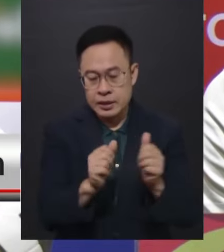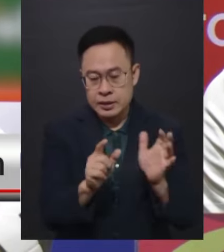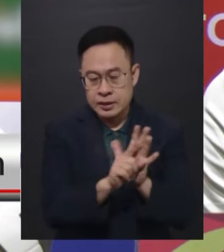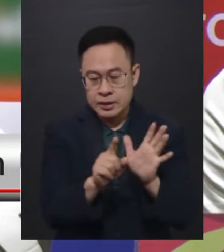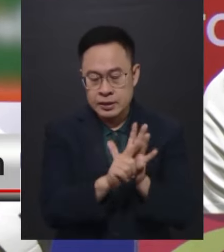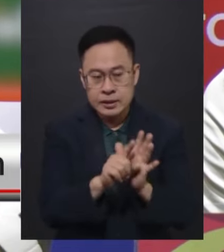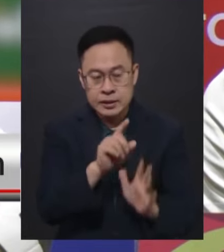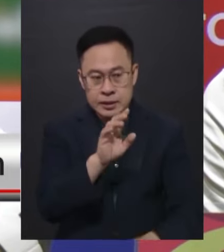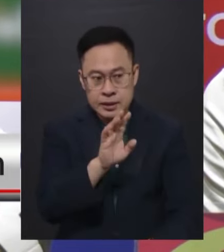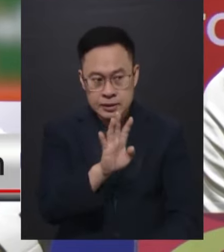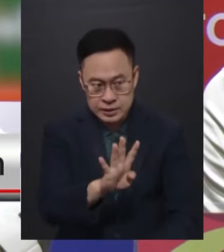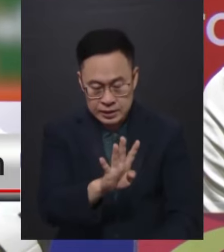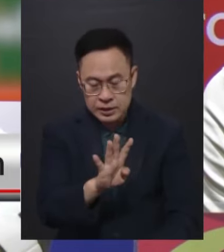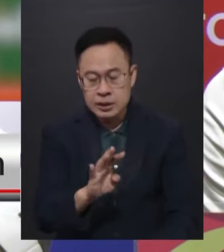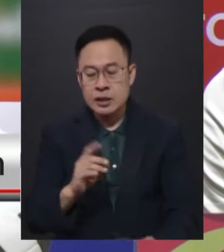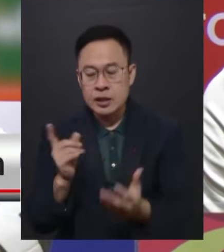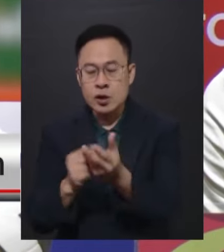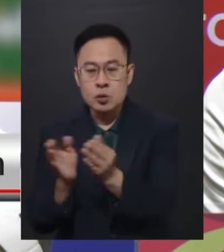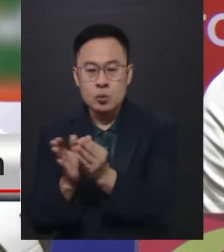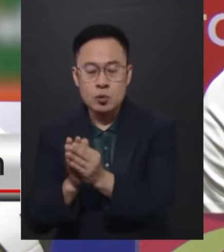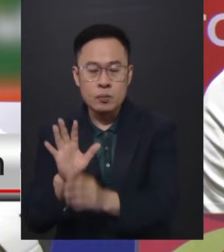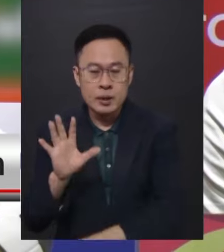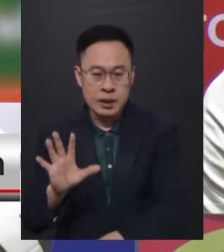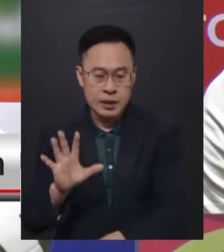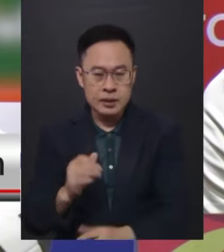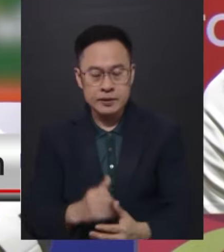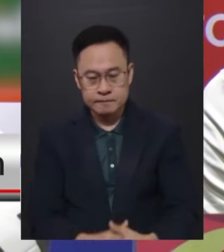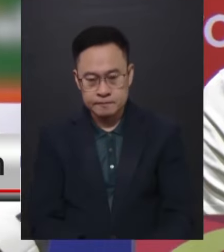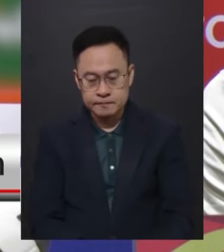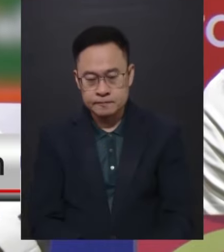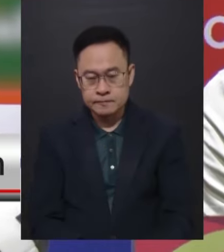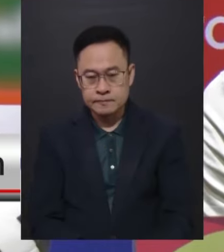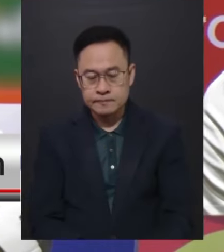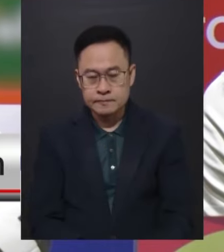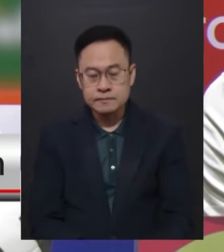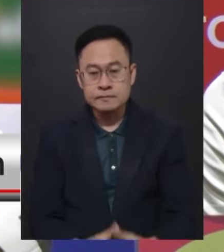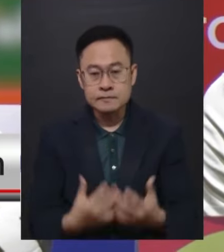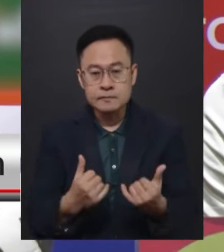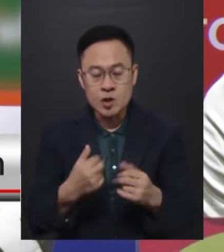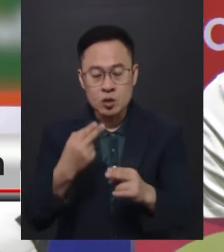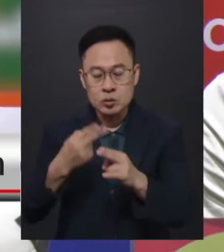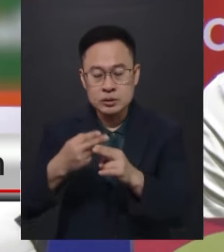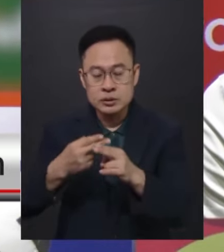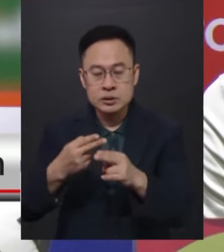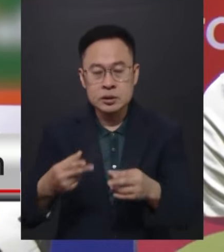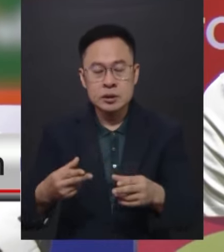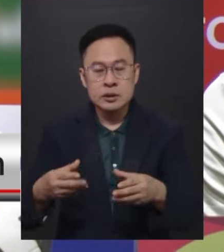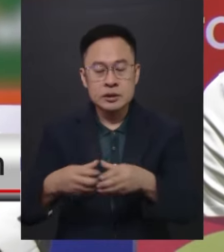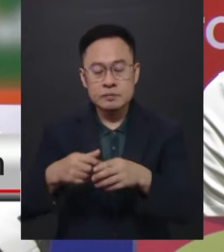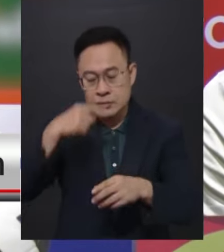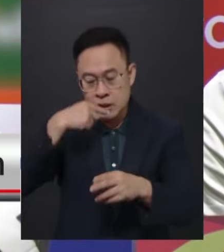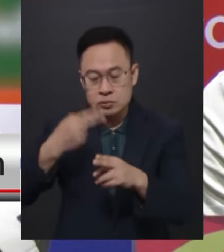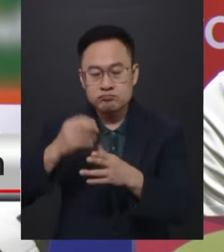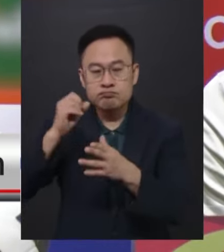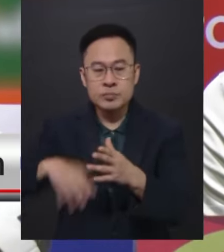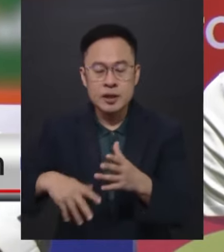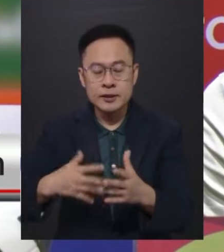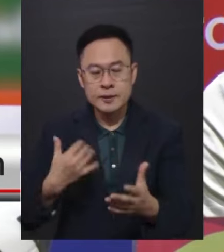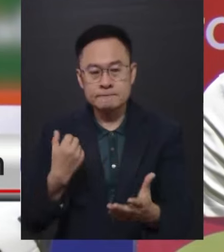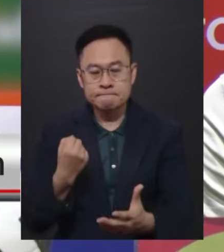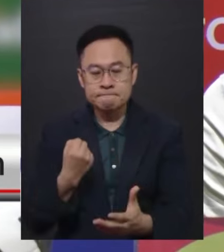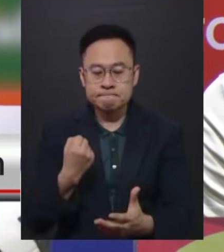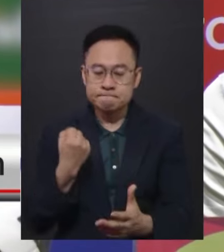อบในขณะที่สุพนัทเหมือนตาค่ะตัวรุกทีมชาติไทยเปิดใจหลังทีมชาติไทยตกร